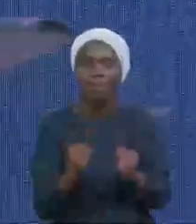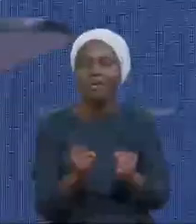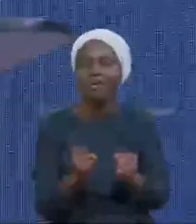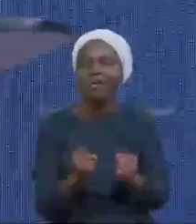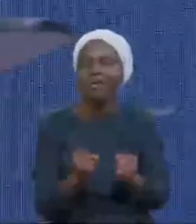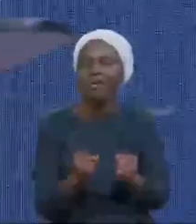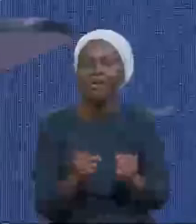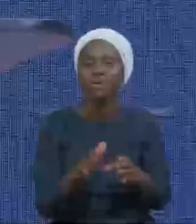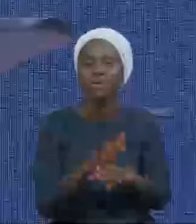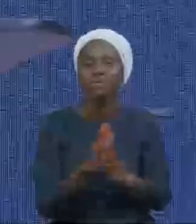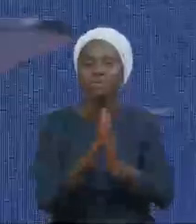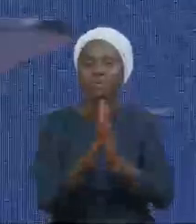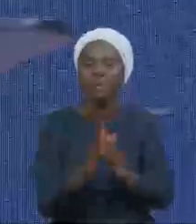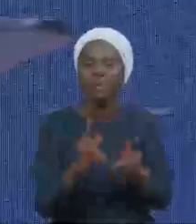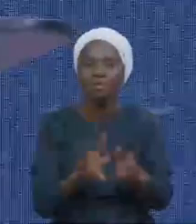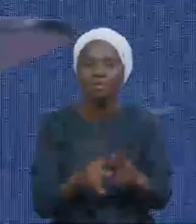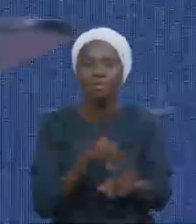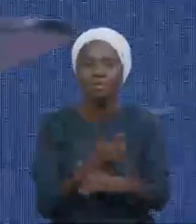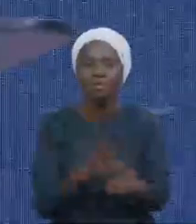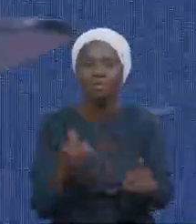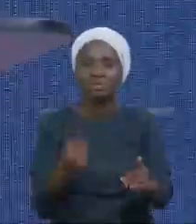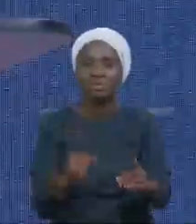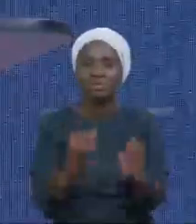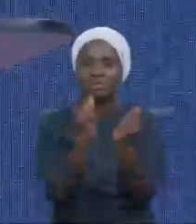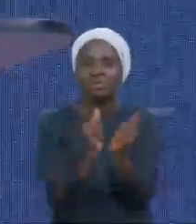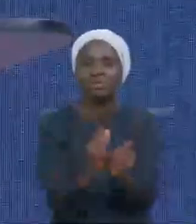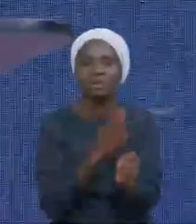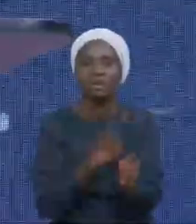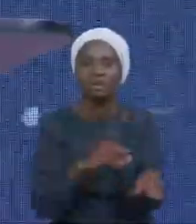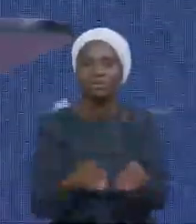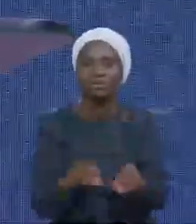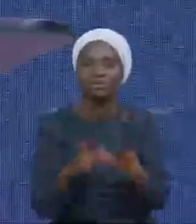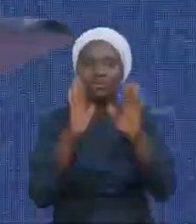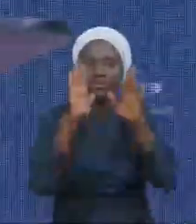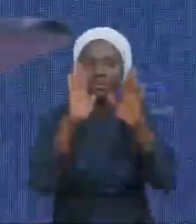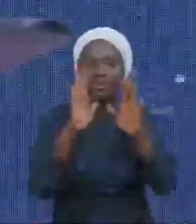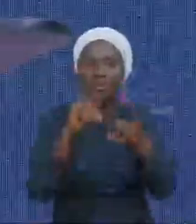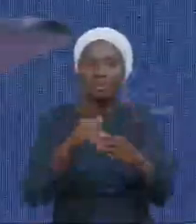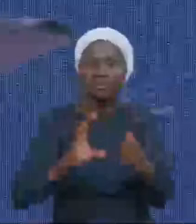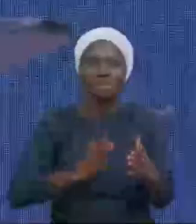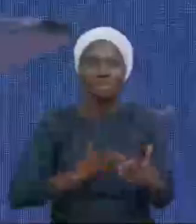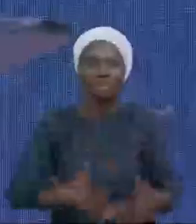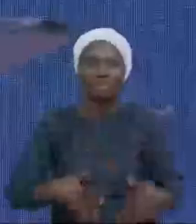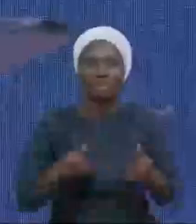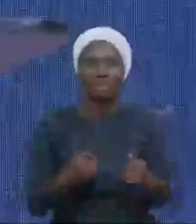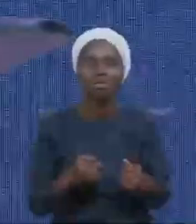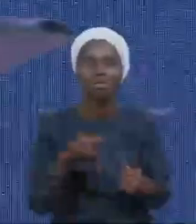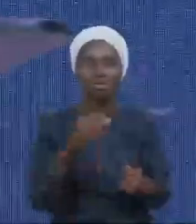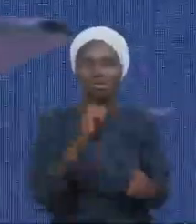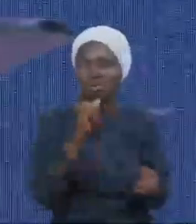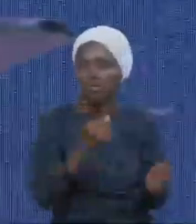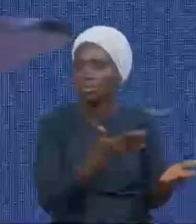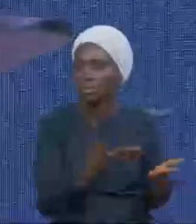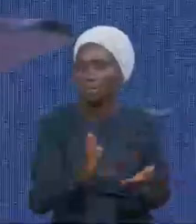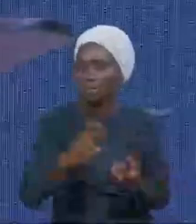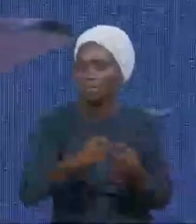Tu vas guérir les malades, délivrer les autres et faire des produits dans votre vie. Vous n'allez plus rentrer avec ce problème.